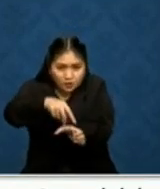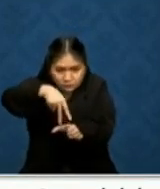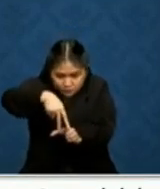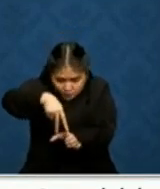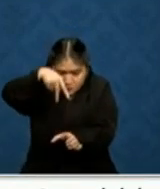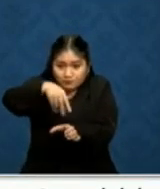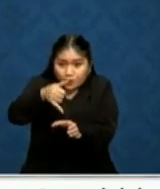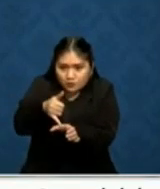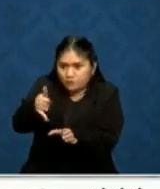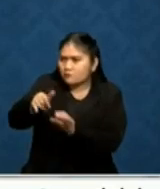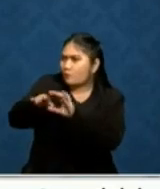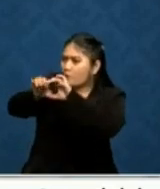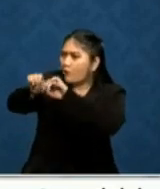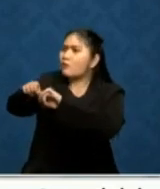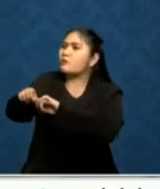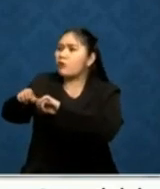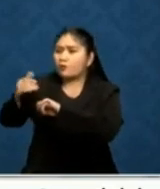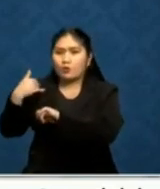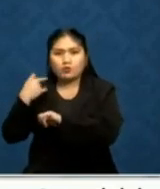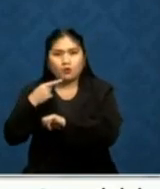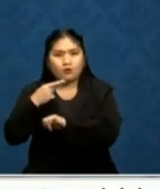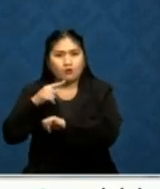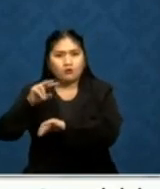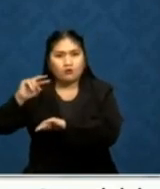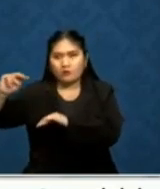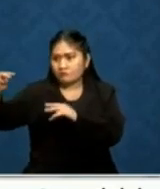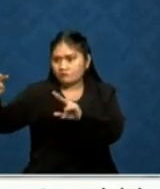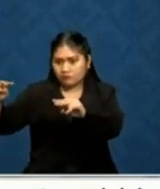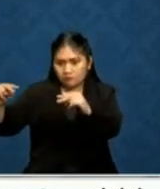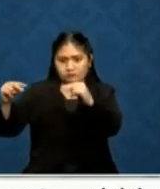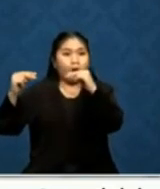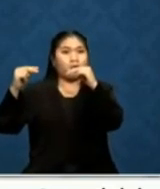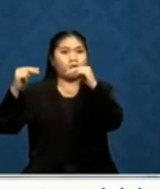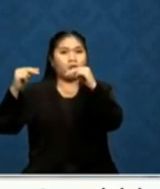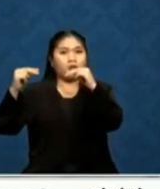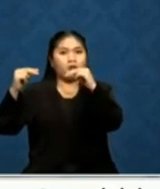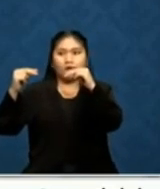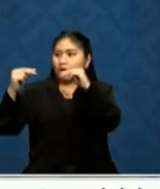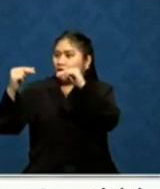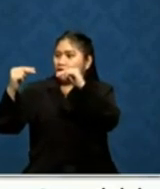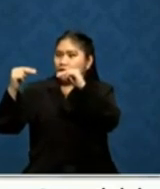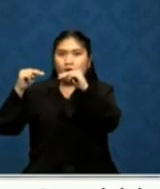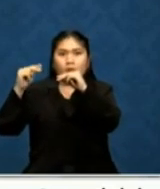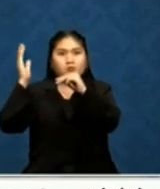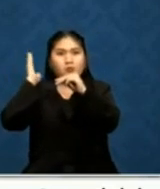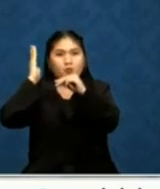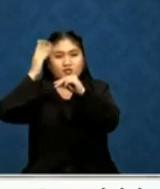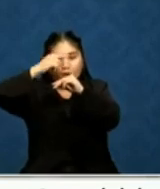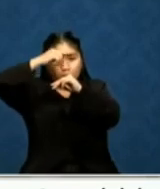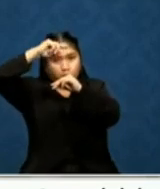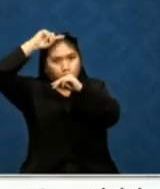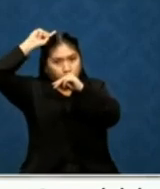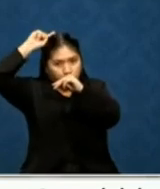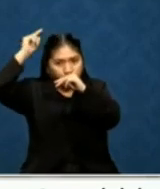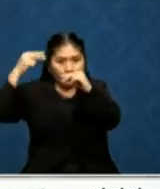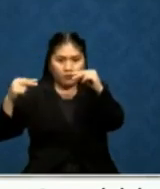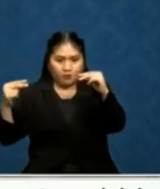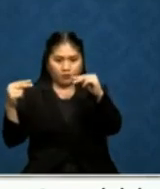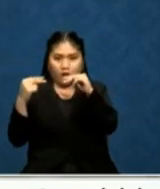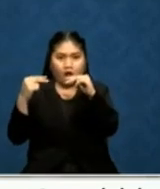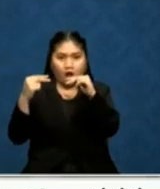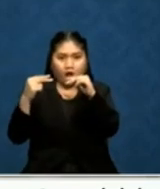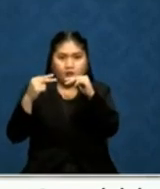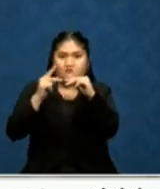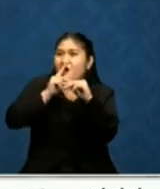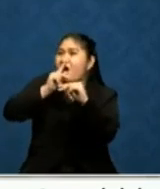ขึ้นสิ่งที่ผู้หญิงคนนั้นเจอคือสายตาที่ประสบกันค่ะแต่เป็นสายตาจากผู้ชายหัวเกรียนค่ะสิ่งที่เธอทำได้คือตะโก